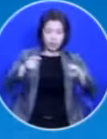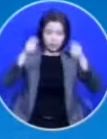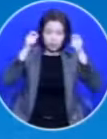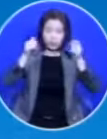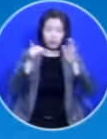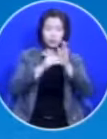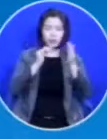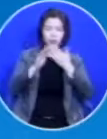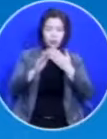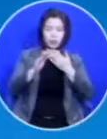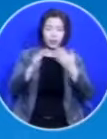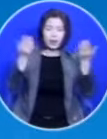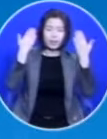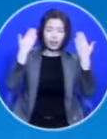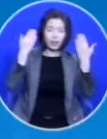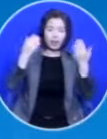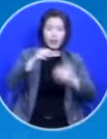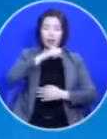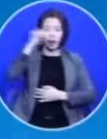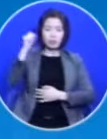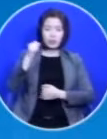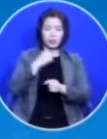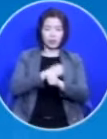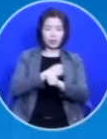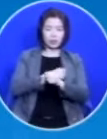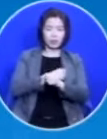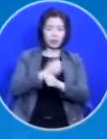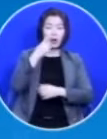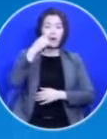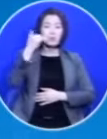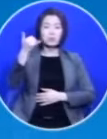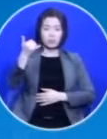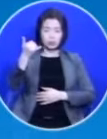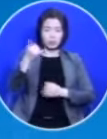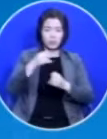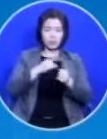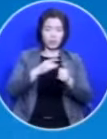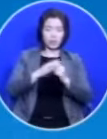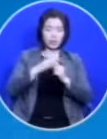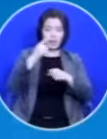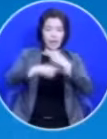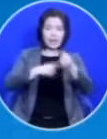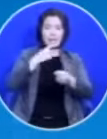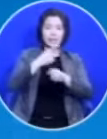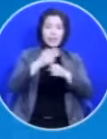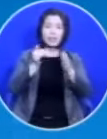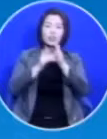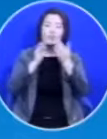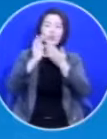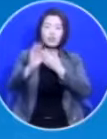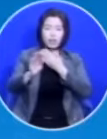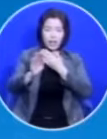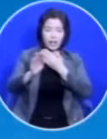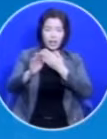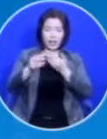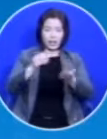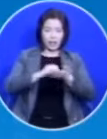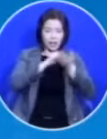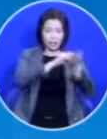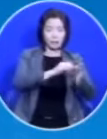대학을 합격하고 그리고 부모님에게 1년 뒤에 대학 들어가면 안